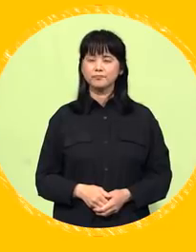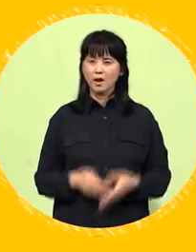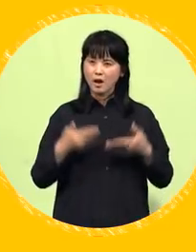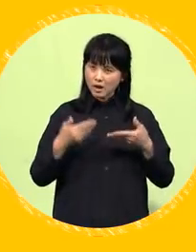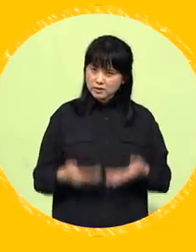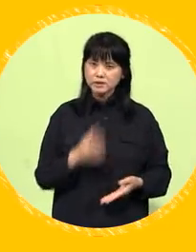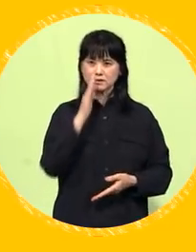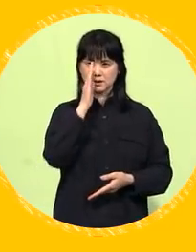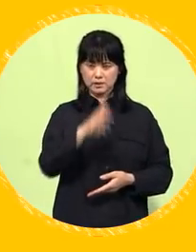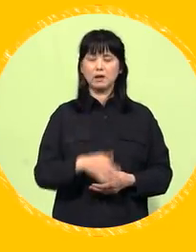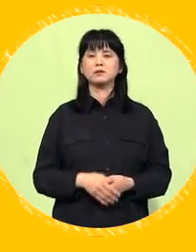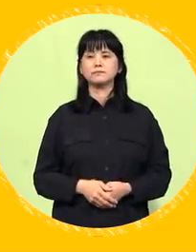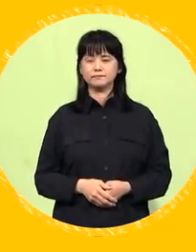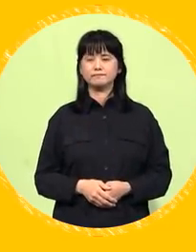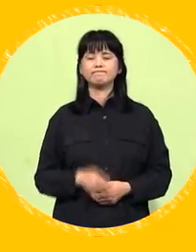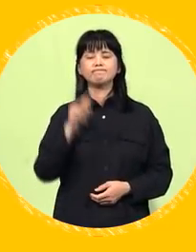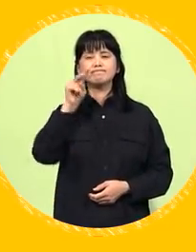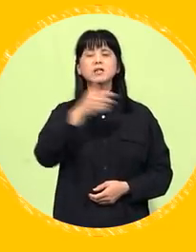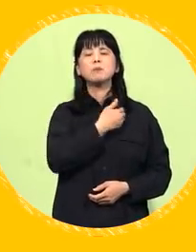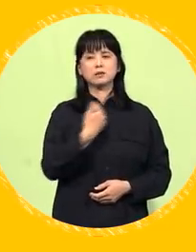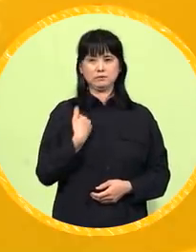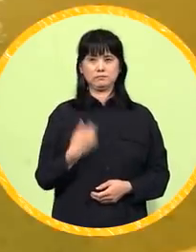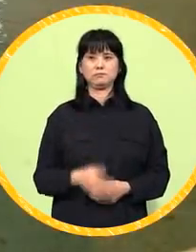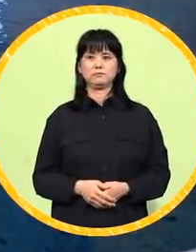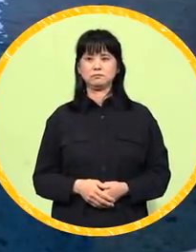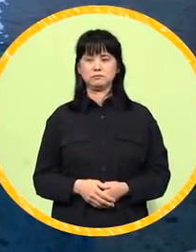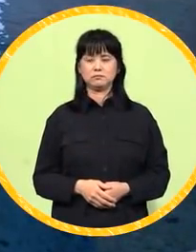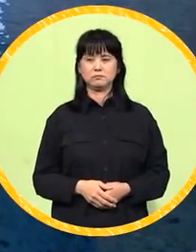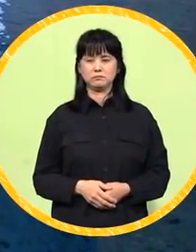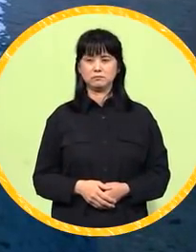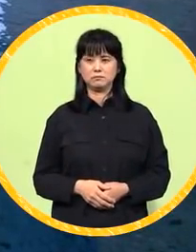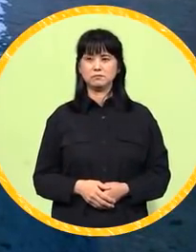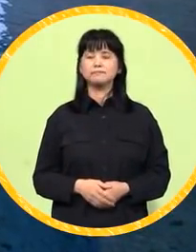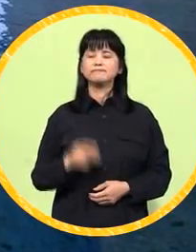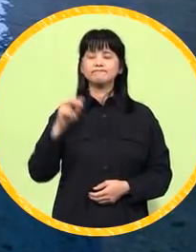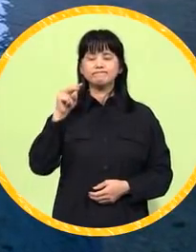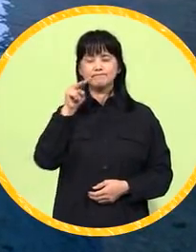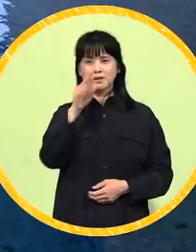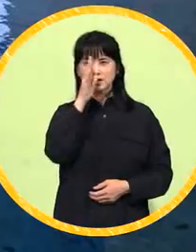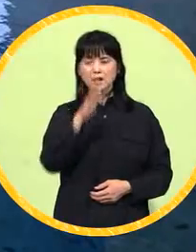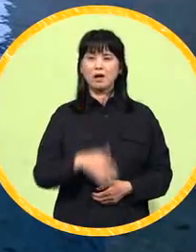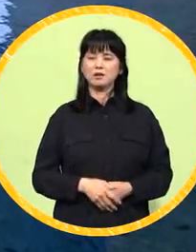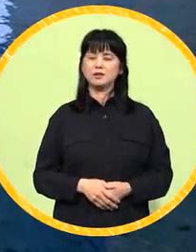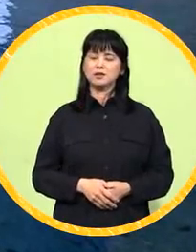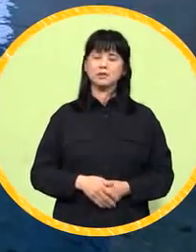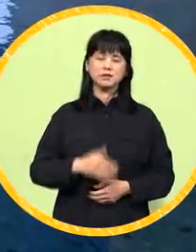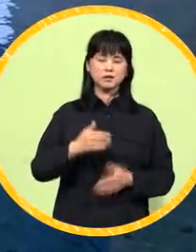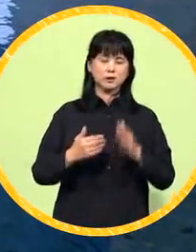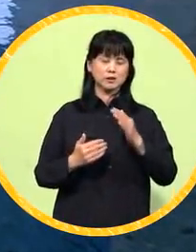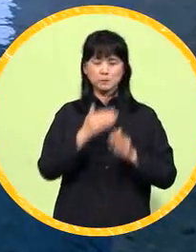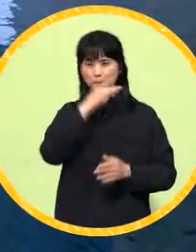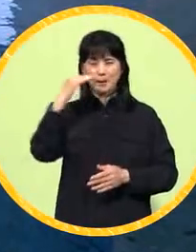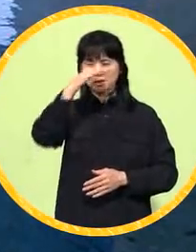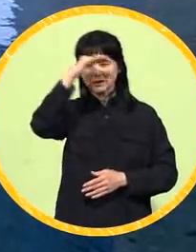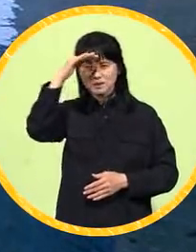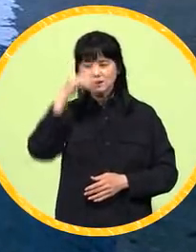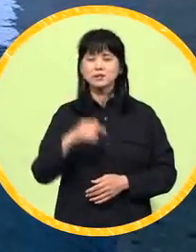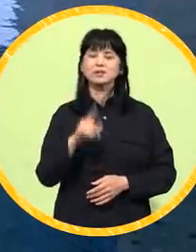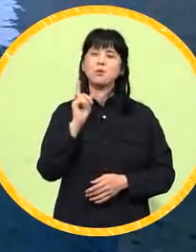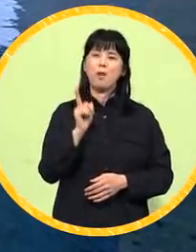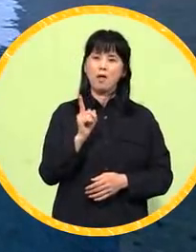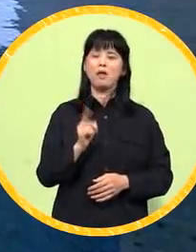安心してください見られますよご覧くださいこの設計やっぱり